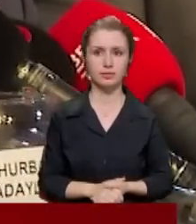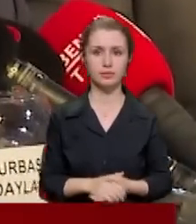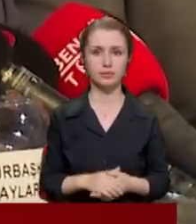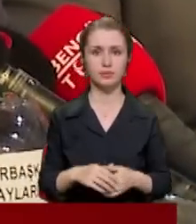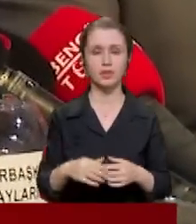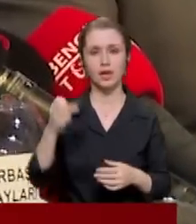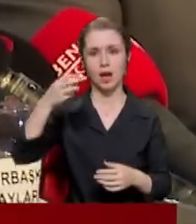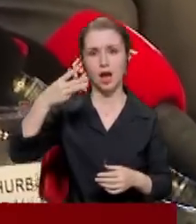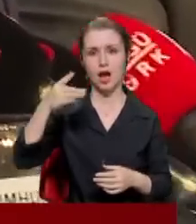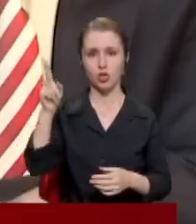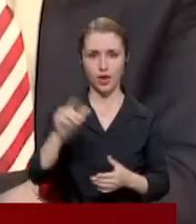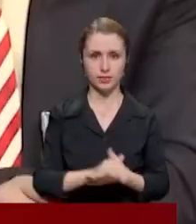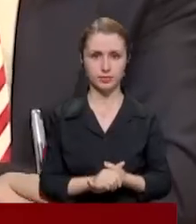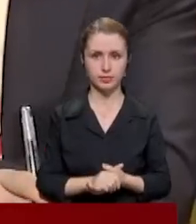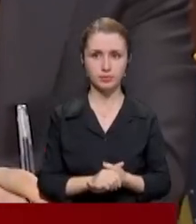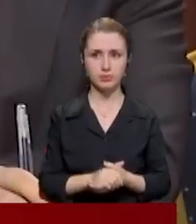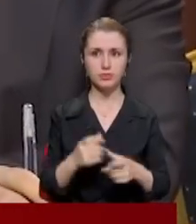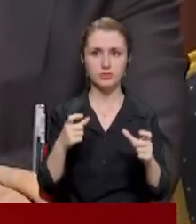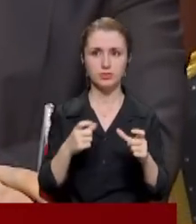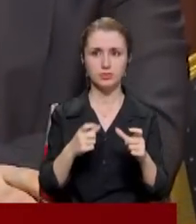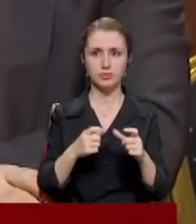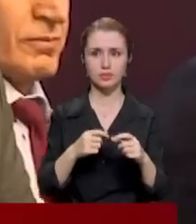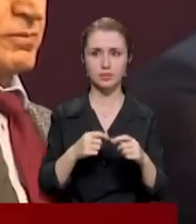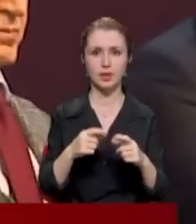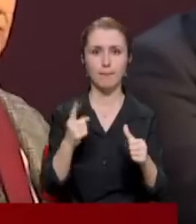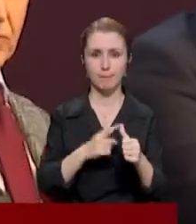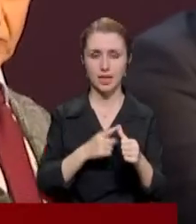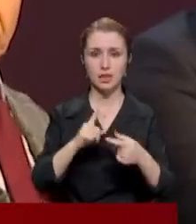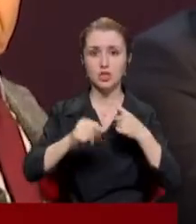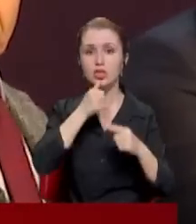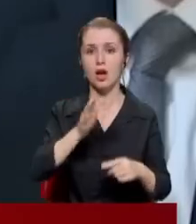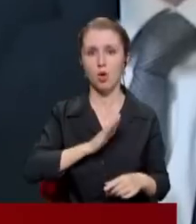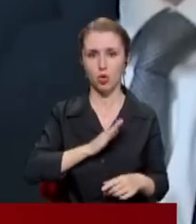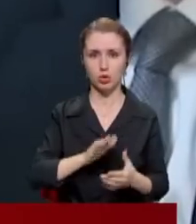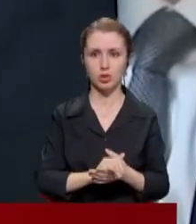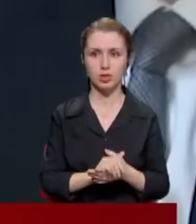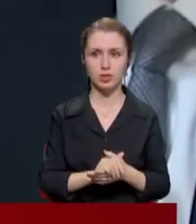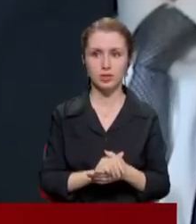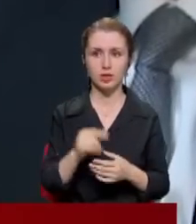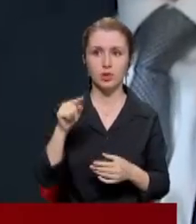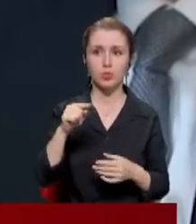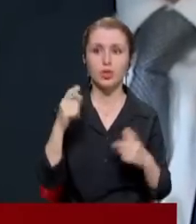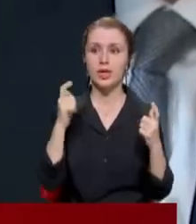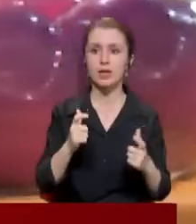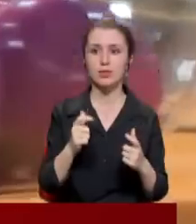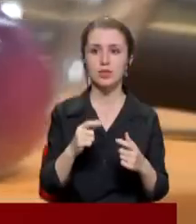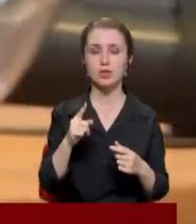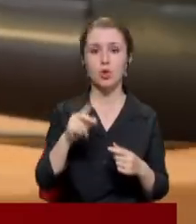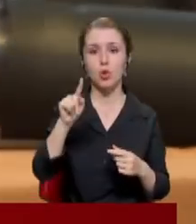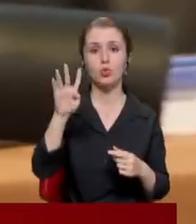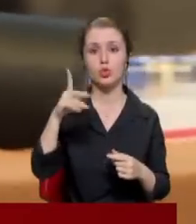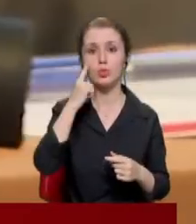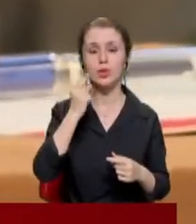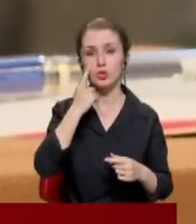Evet, Recep Tayyip Erdoğan. Sıralamadaki yerimiz 1. Kemal Kılıçdaroğlu. Oy pusulasındaki yerimiz 3. 14